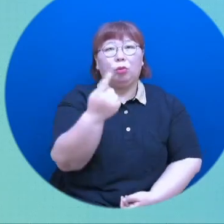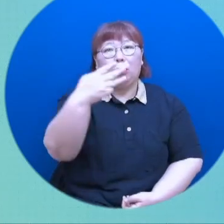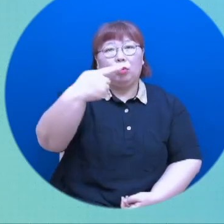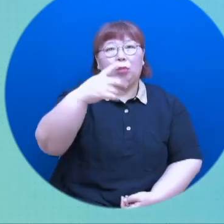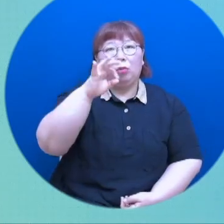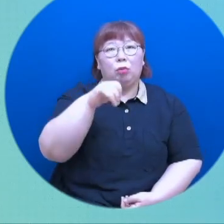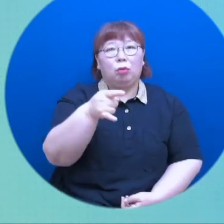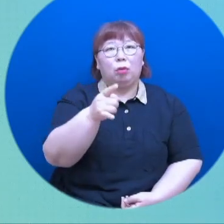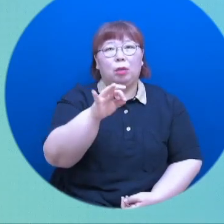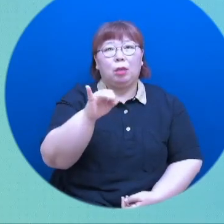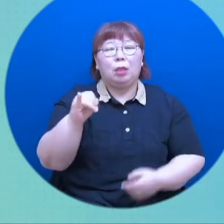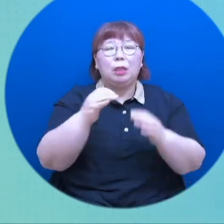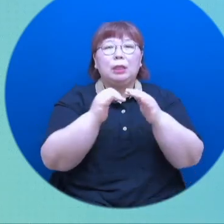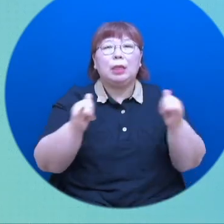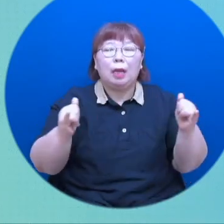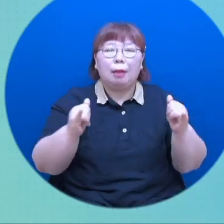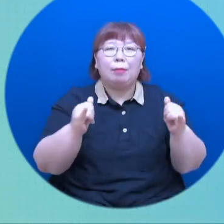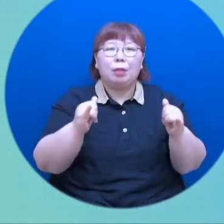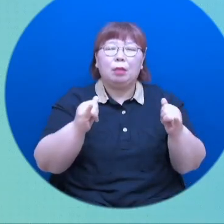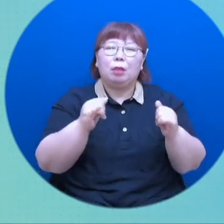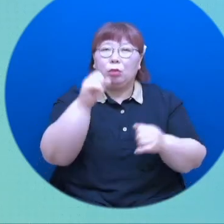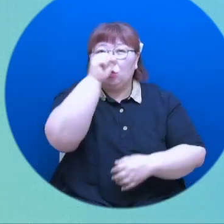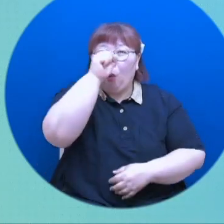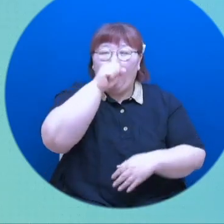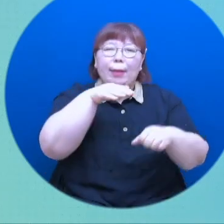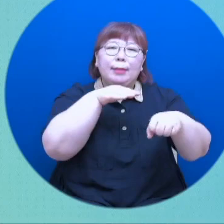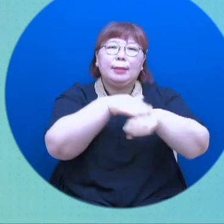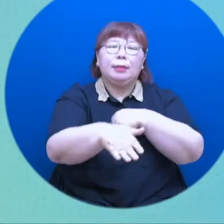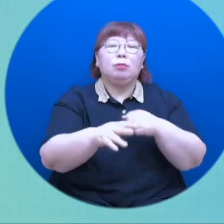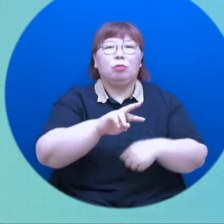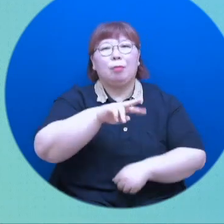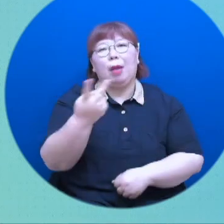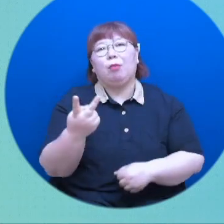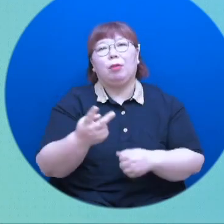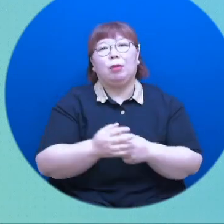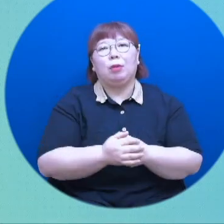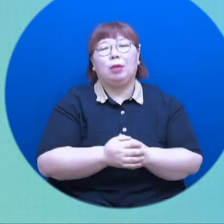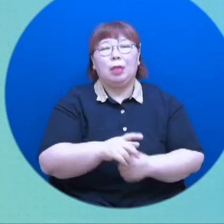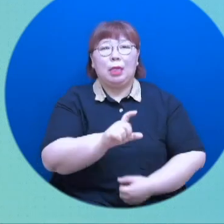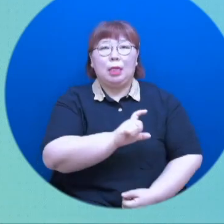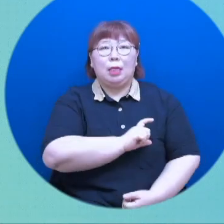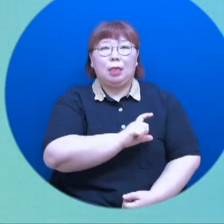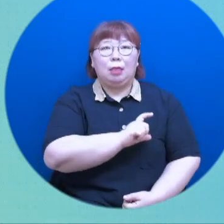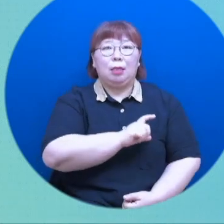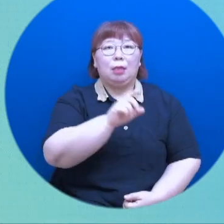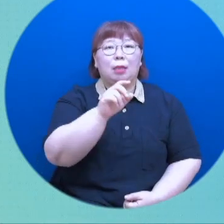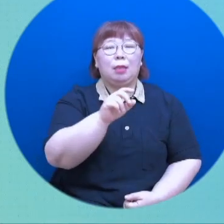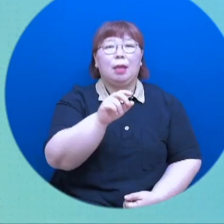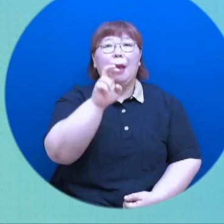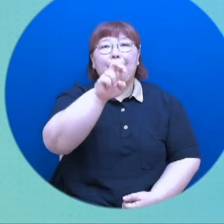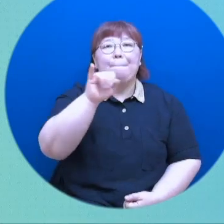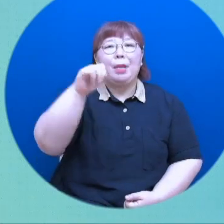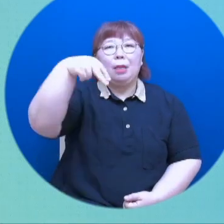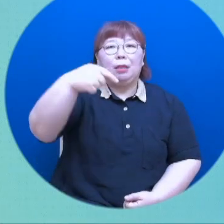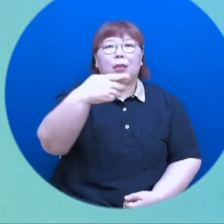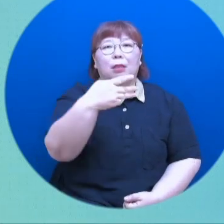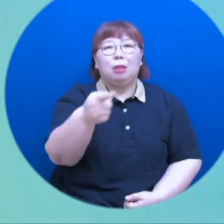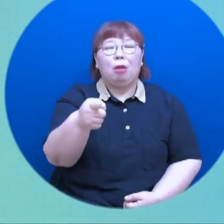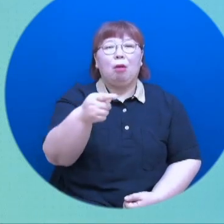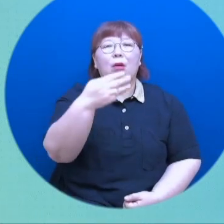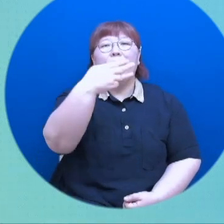입맛에 맞는 숲으로 개발을 해요. 그 라면 이름이 미스터 리